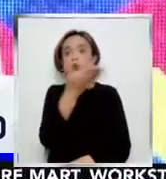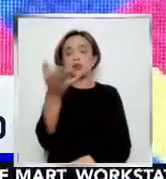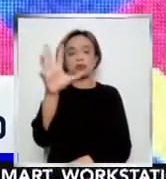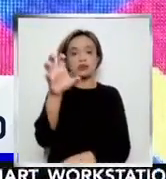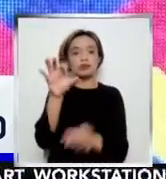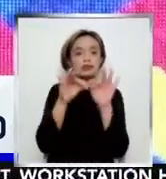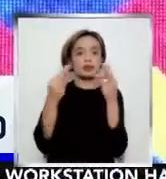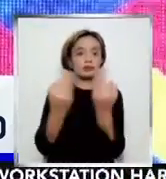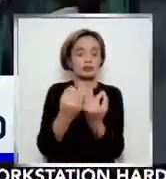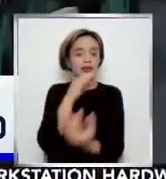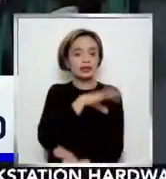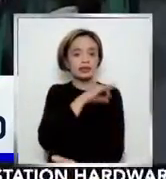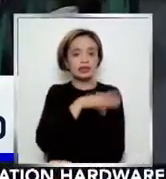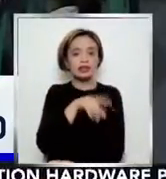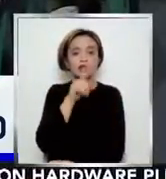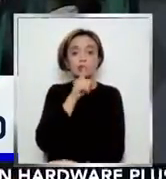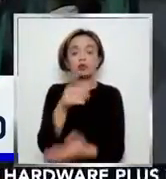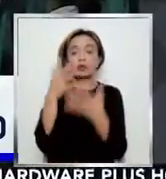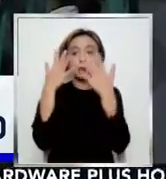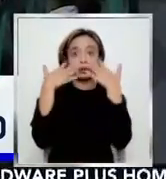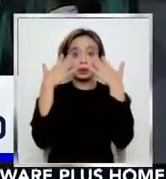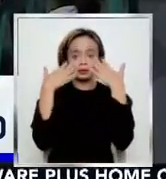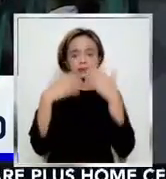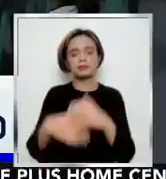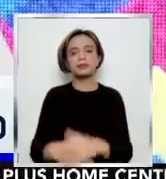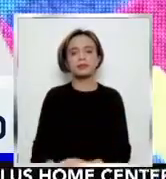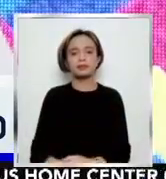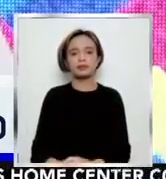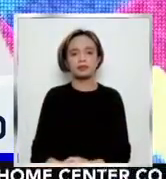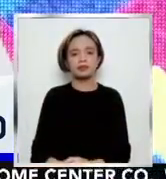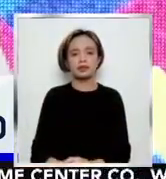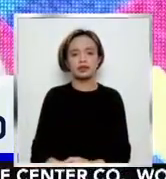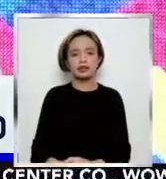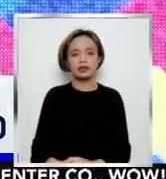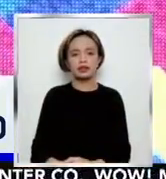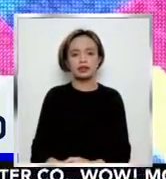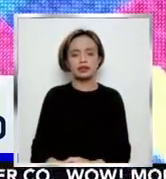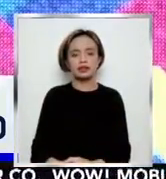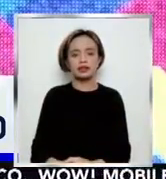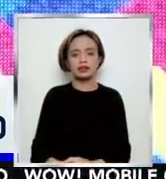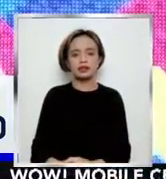maiwasang maging emosyonal ni Carol. Kay sera, sera,